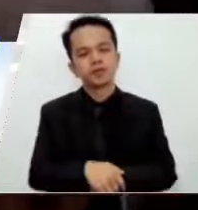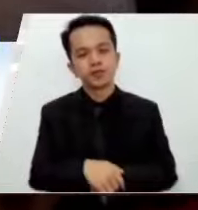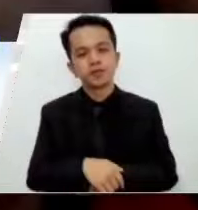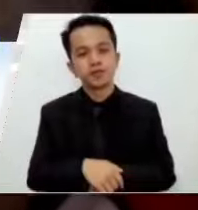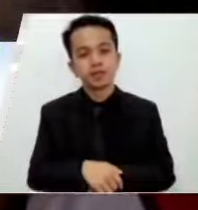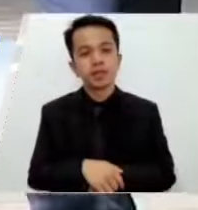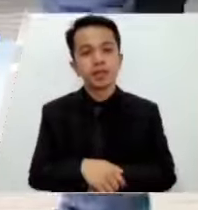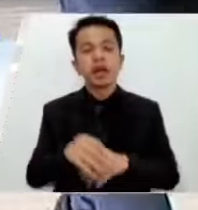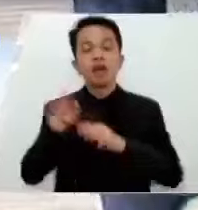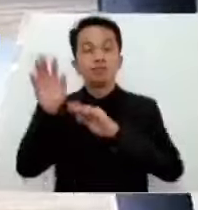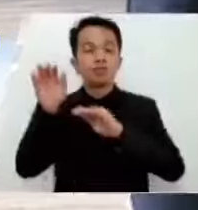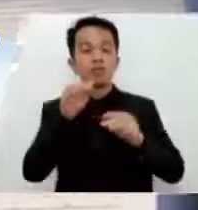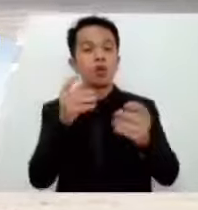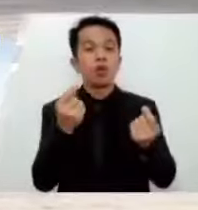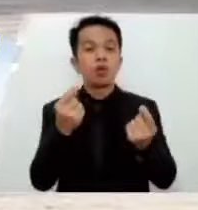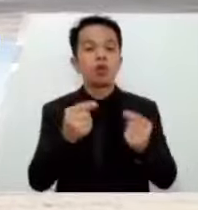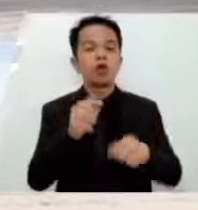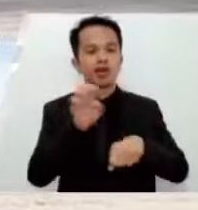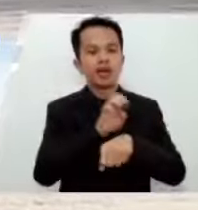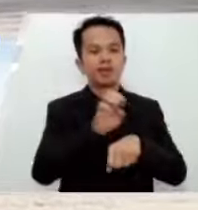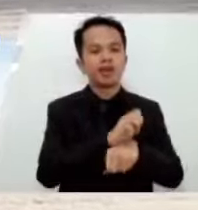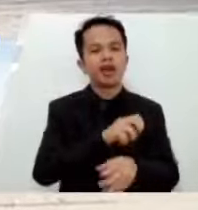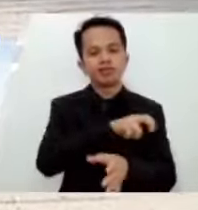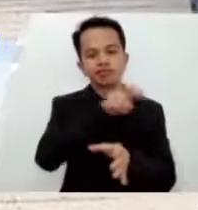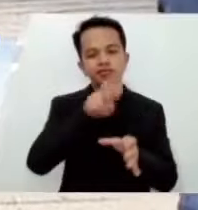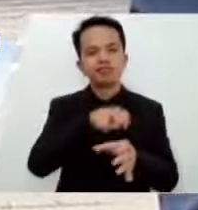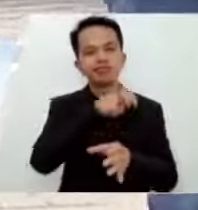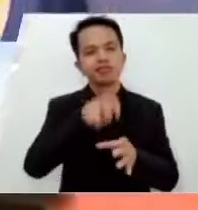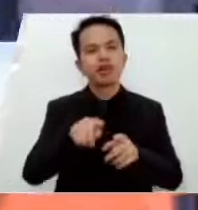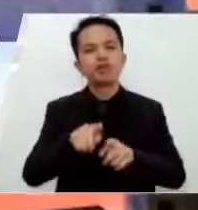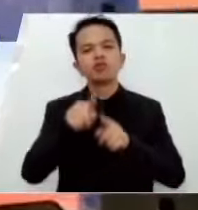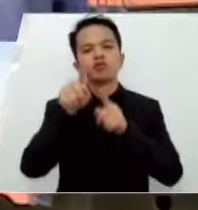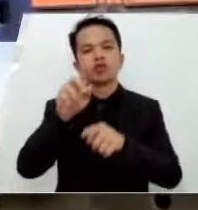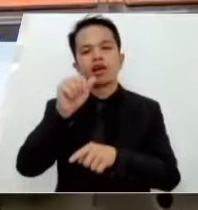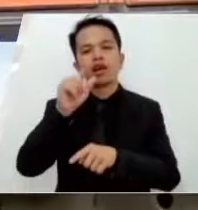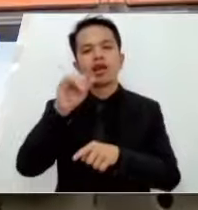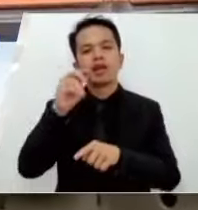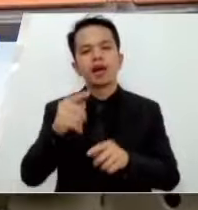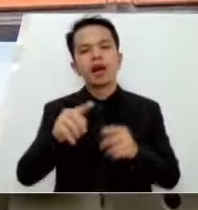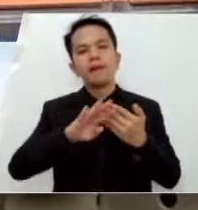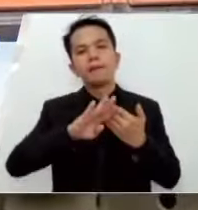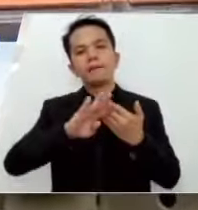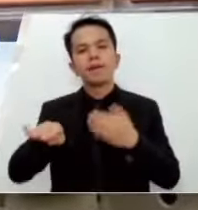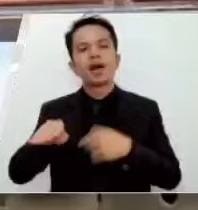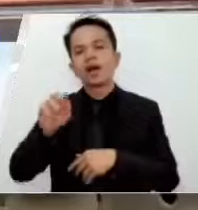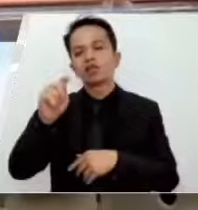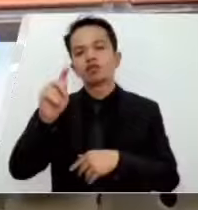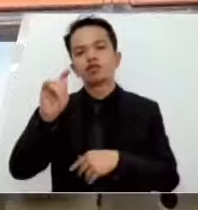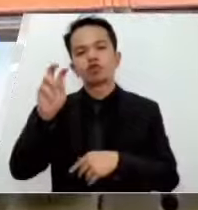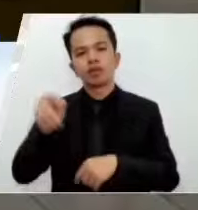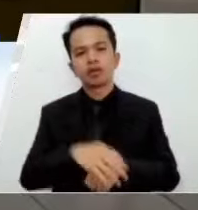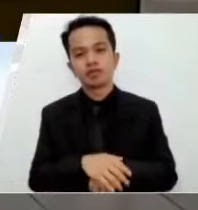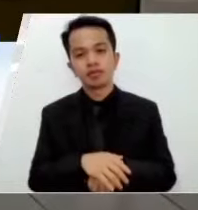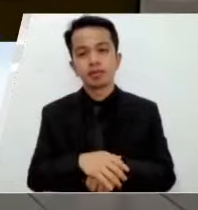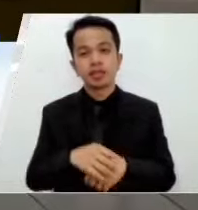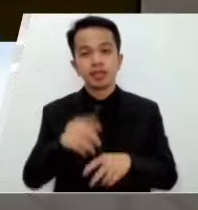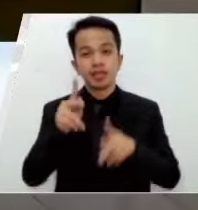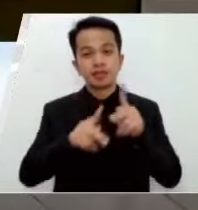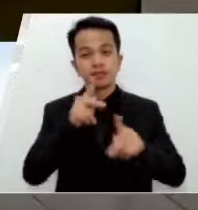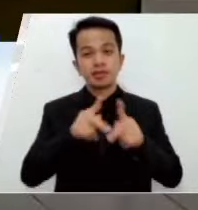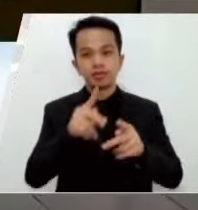ang mga empleyado at kanilang mga pamilya sa isang tren ng biyaheng alabang at umikot pabalik ng Tutuban Station. Bukod sa mga pasahero, sila ang lubos